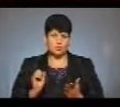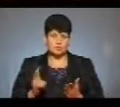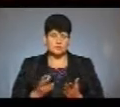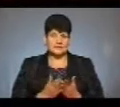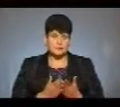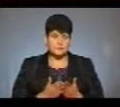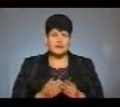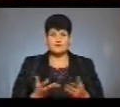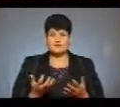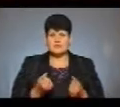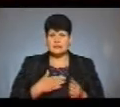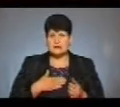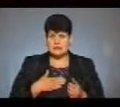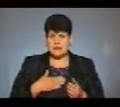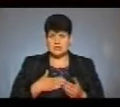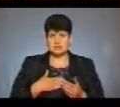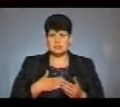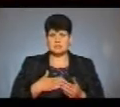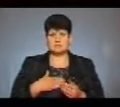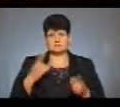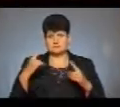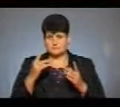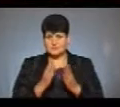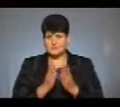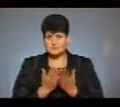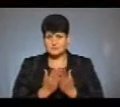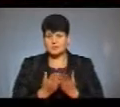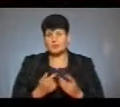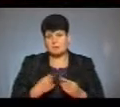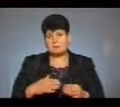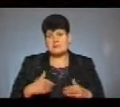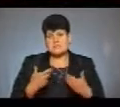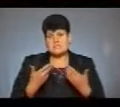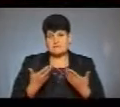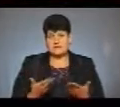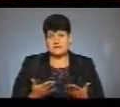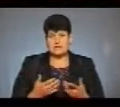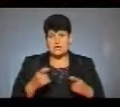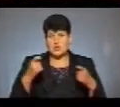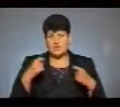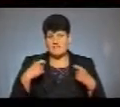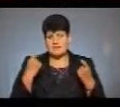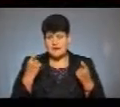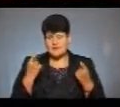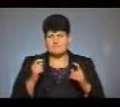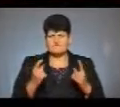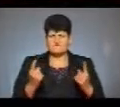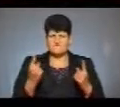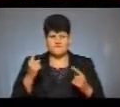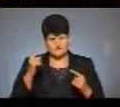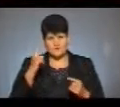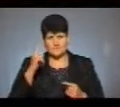нашу колекцію і нашої бібліотеки артбуки, то ми присвятили ювілеям відомих людей України